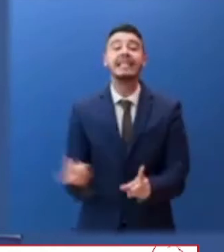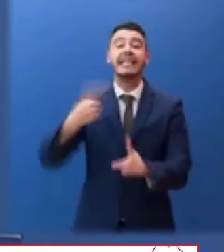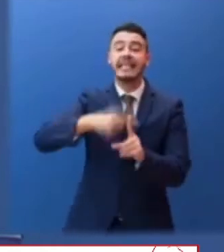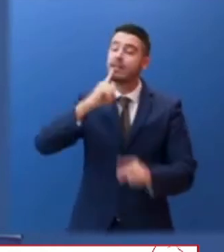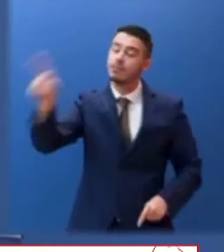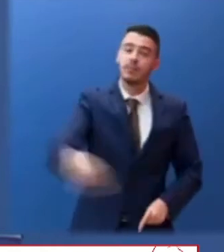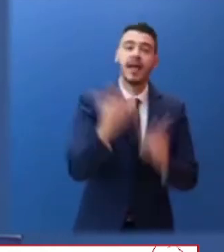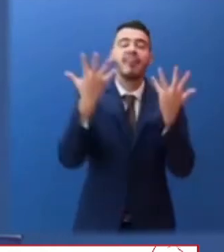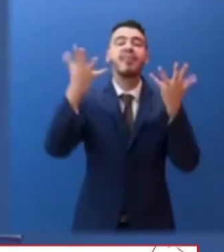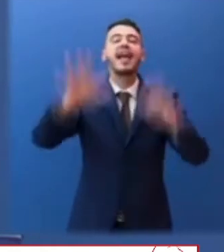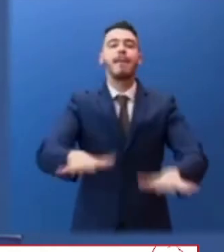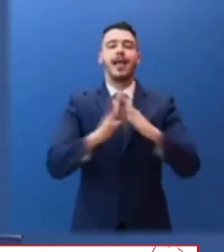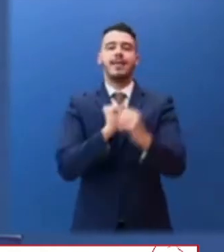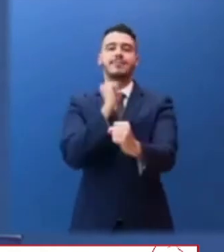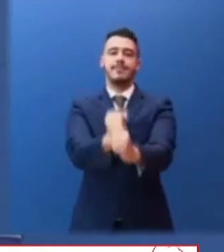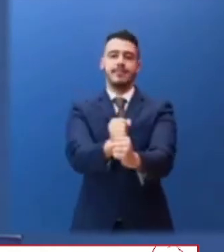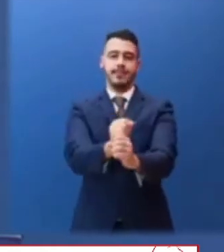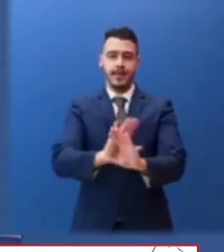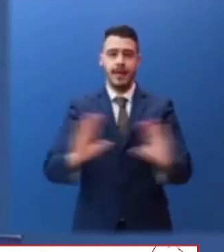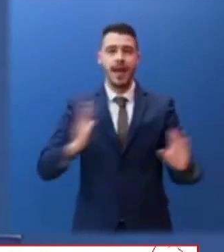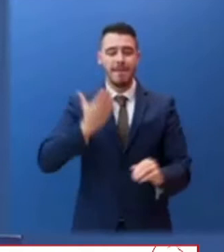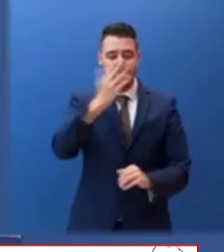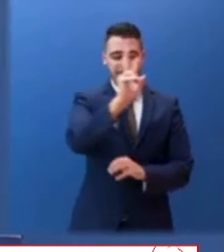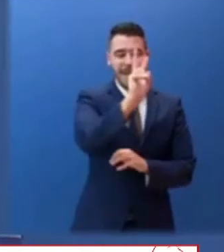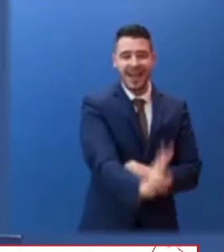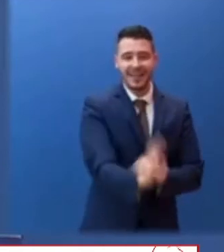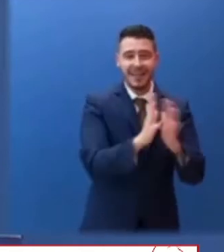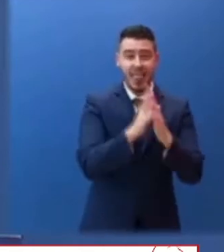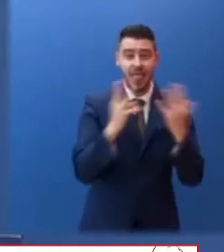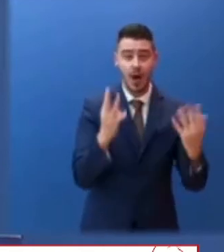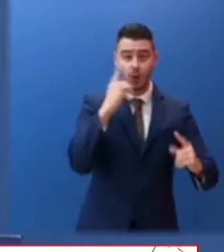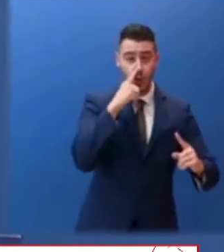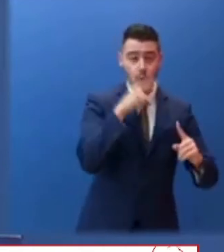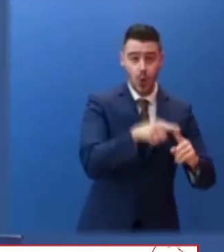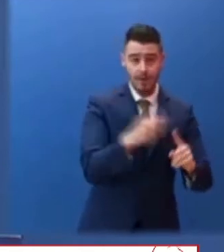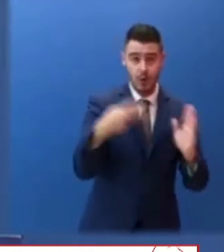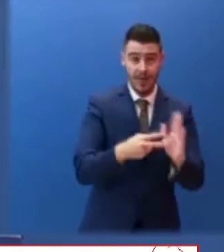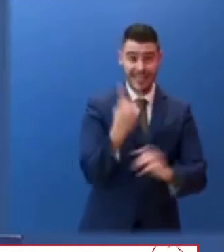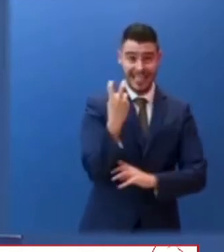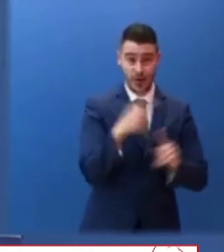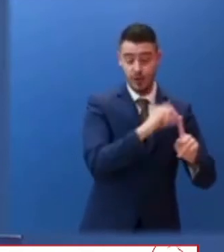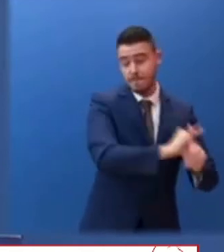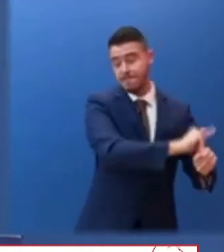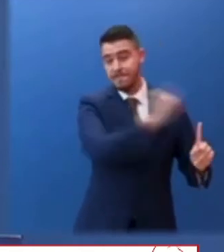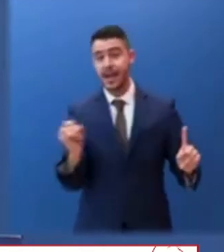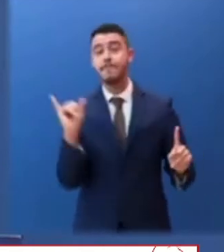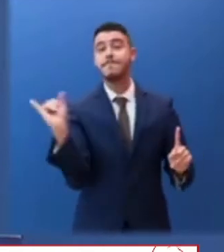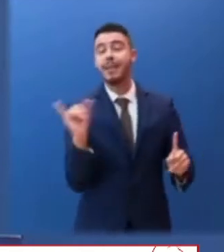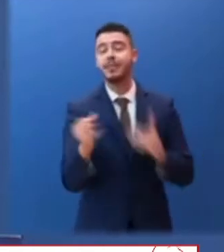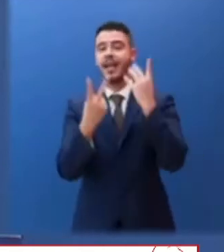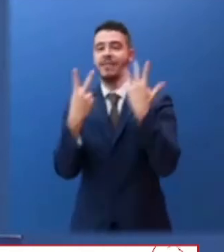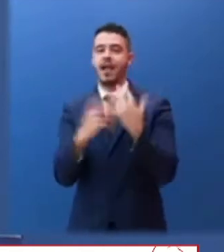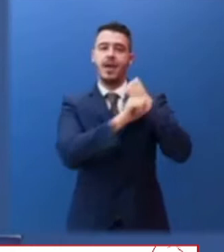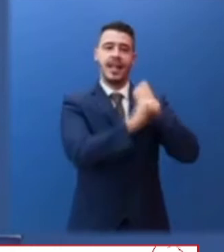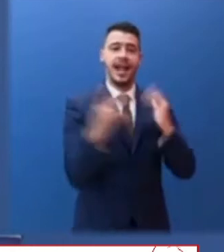καραντίνα εφόσον εισέρχονται κατά το διάστημα από την Παρασκευή 18 Δεκεμβρίου 2020 έως την 5η 7